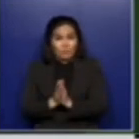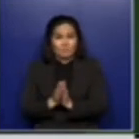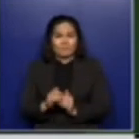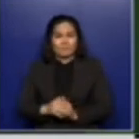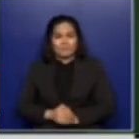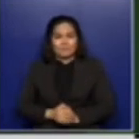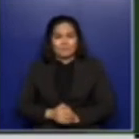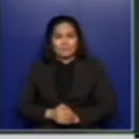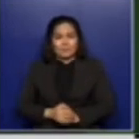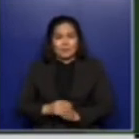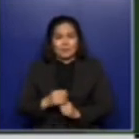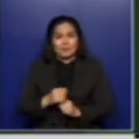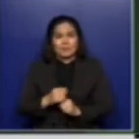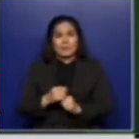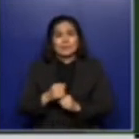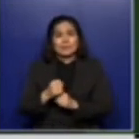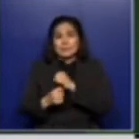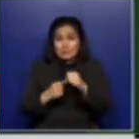ปีละ